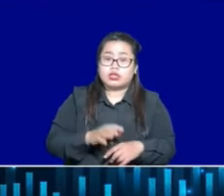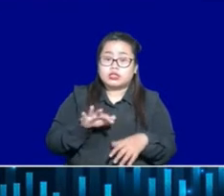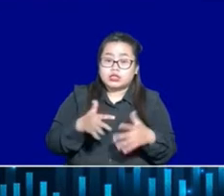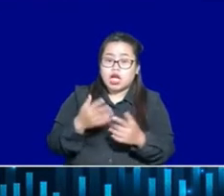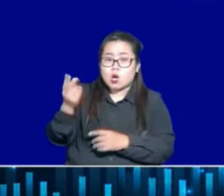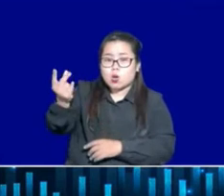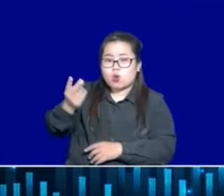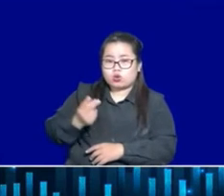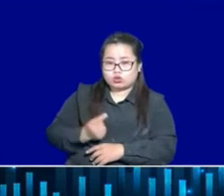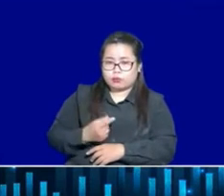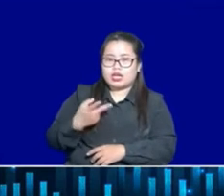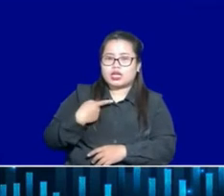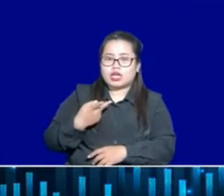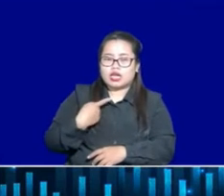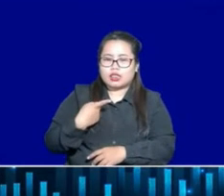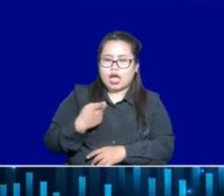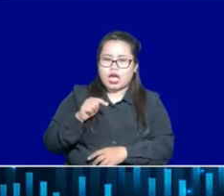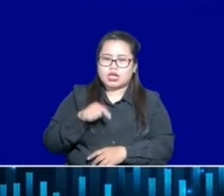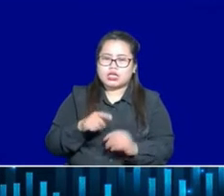konsumen-konsumen kita juga